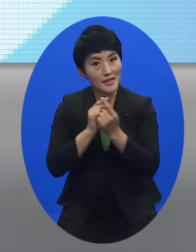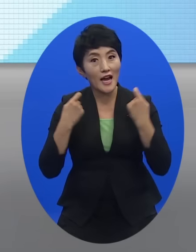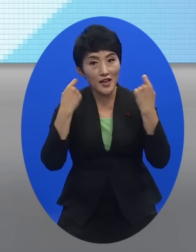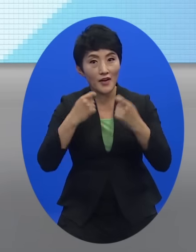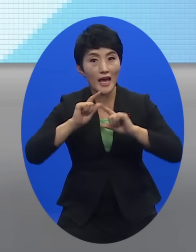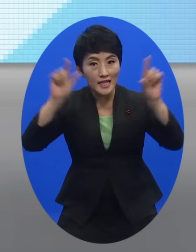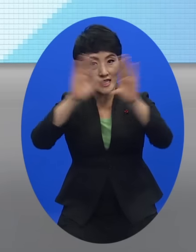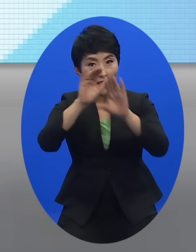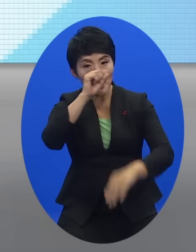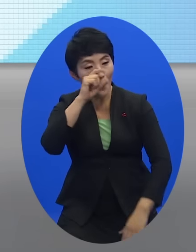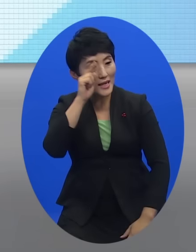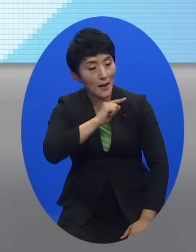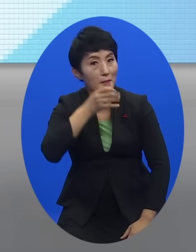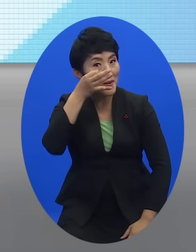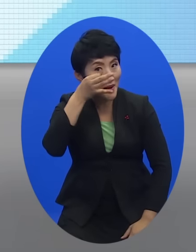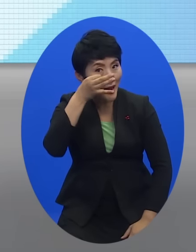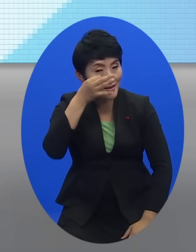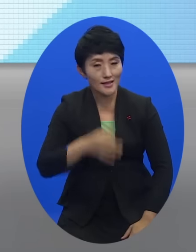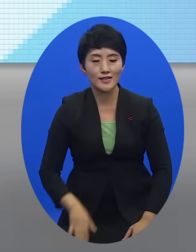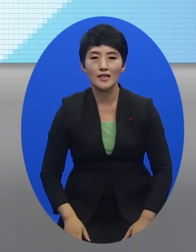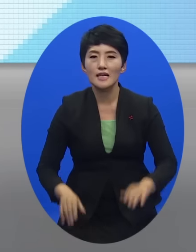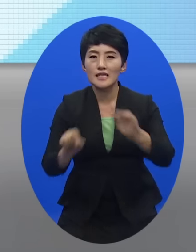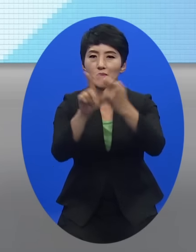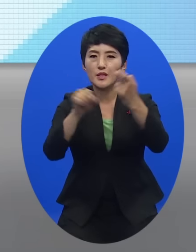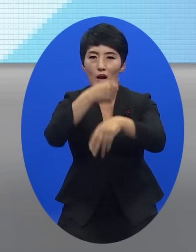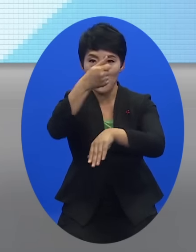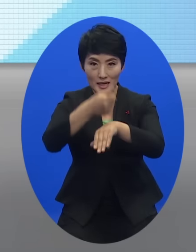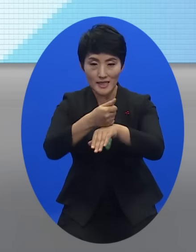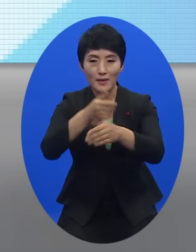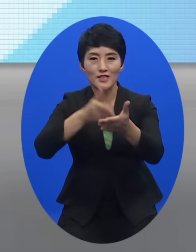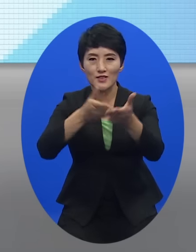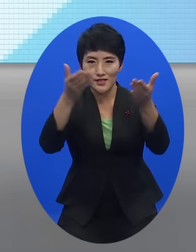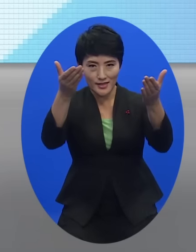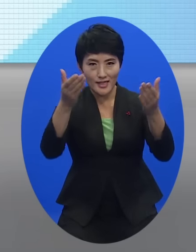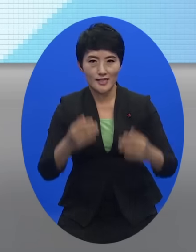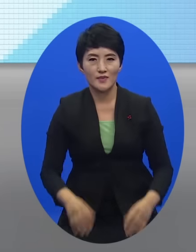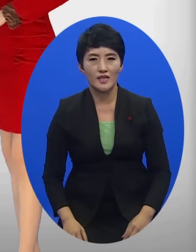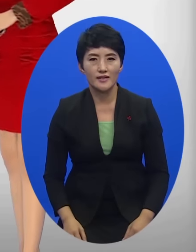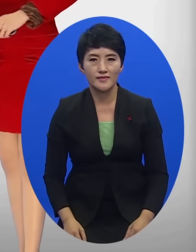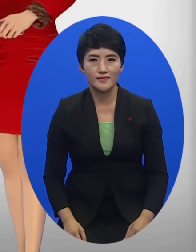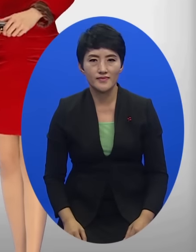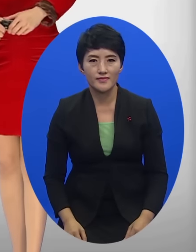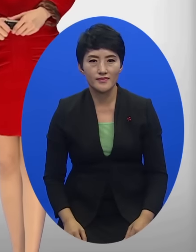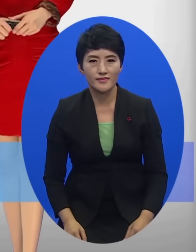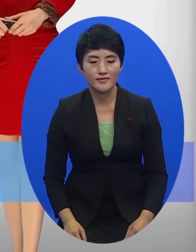바랍니다. 그럼 12월 마지막 주 날씨온 뉴스 시작합니다.